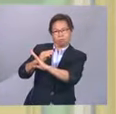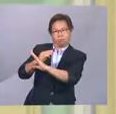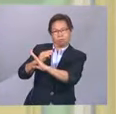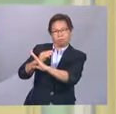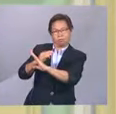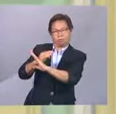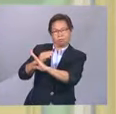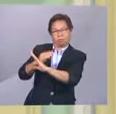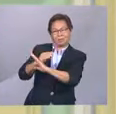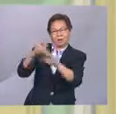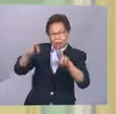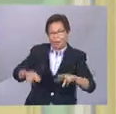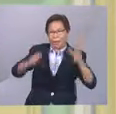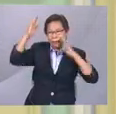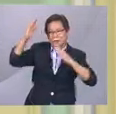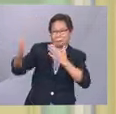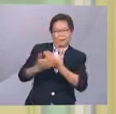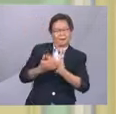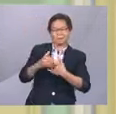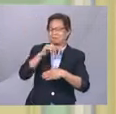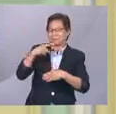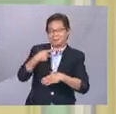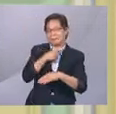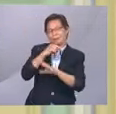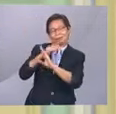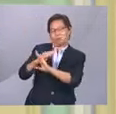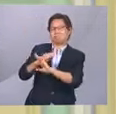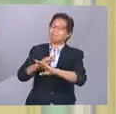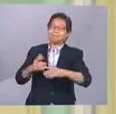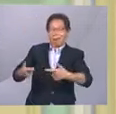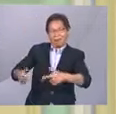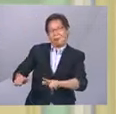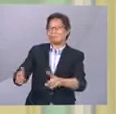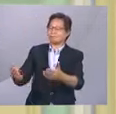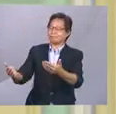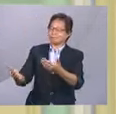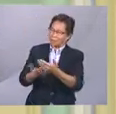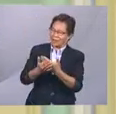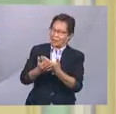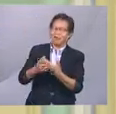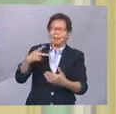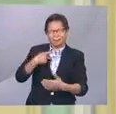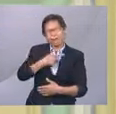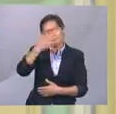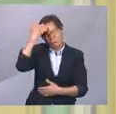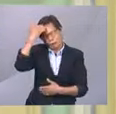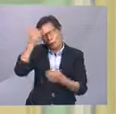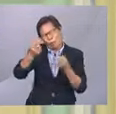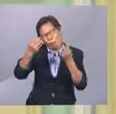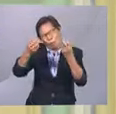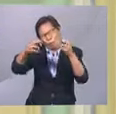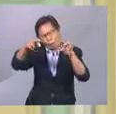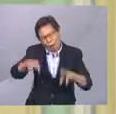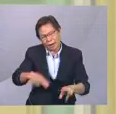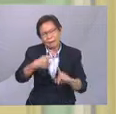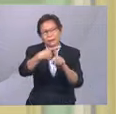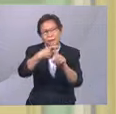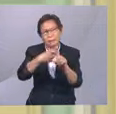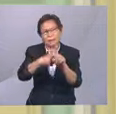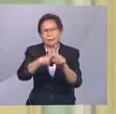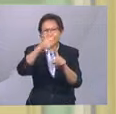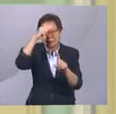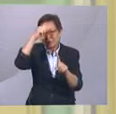untuk pulang ke dari kita seperti kita tahu ramai Raya di kita daripada India